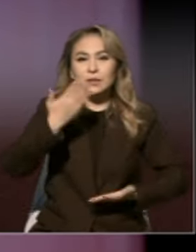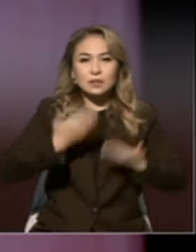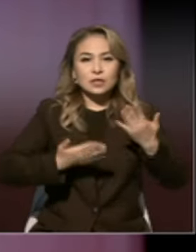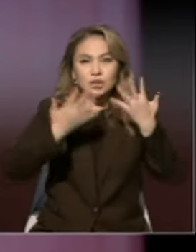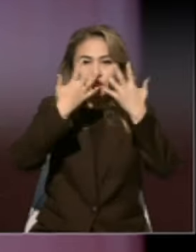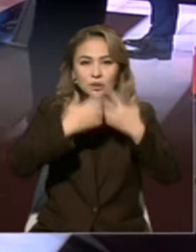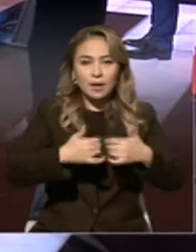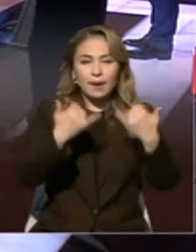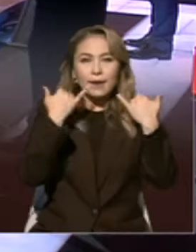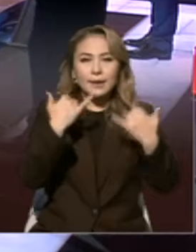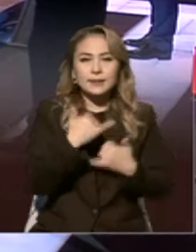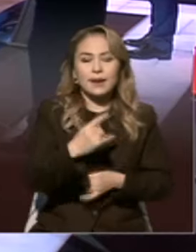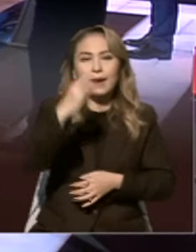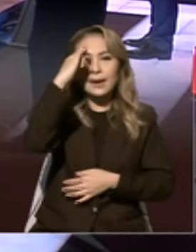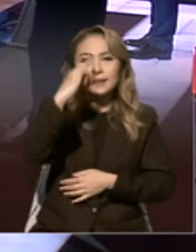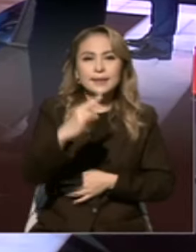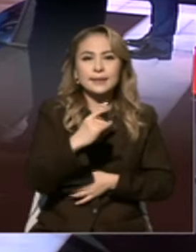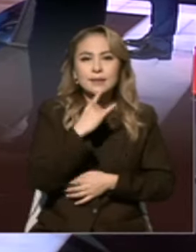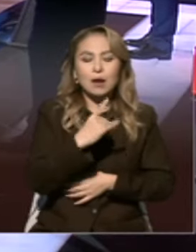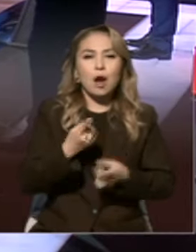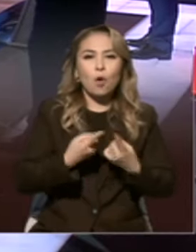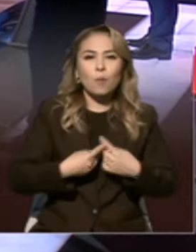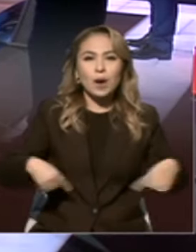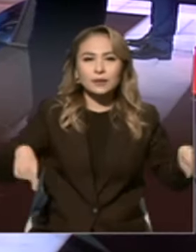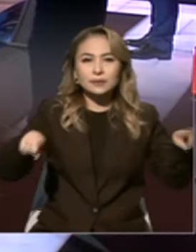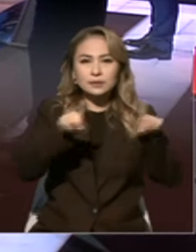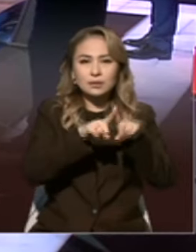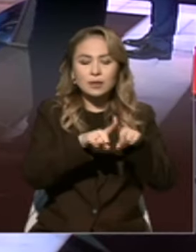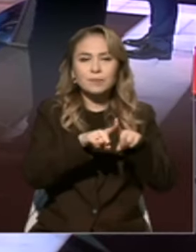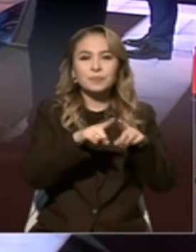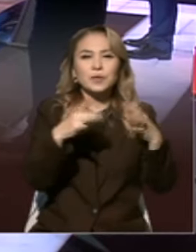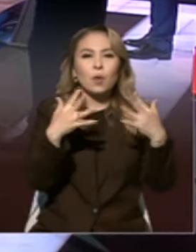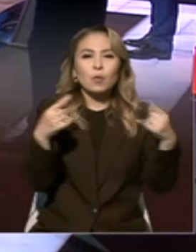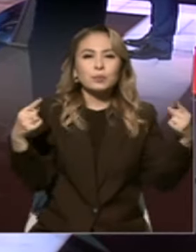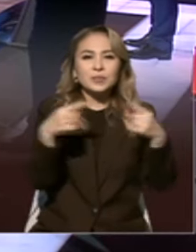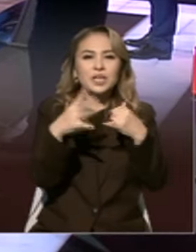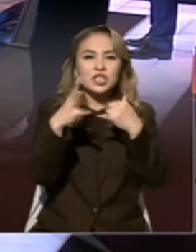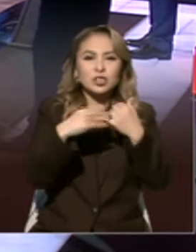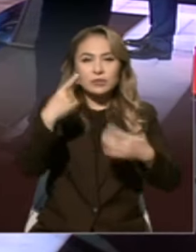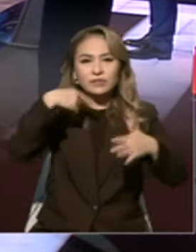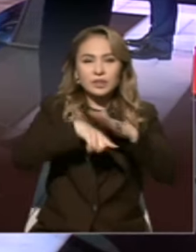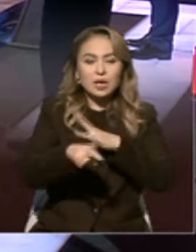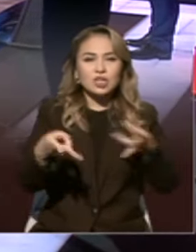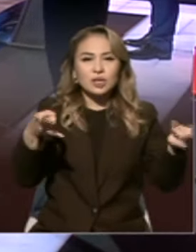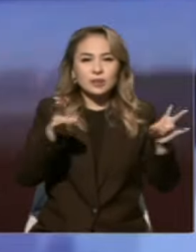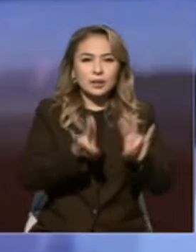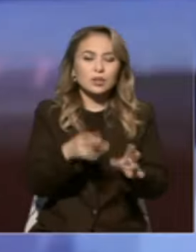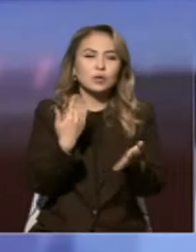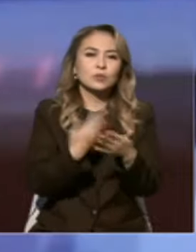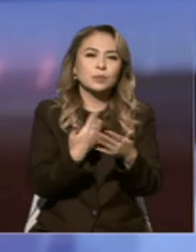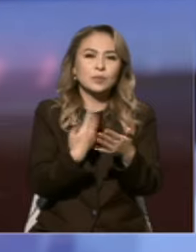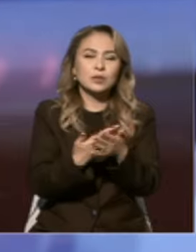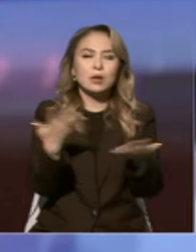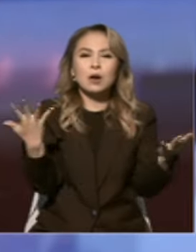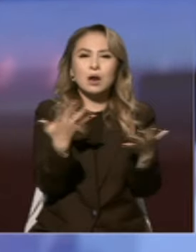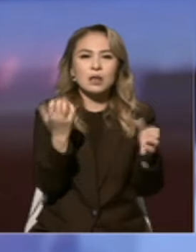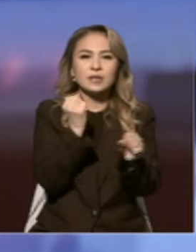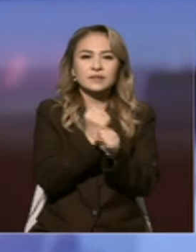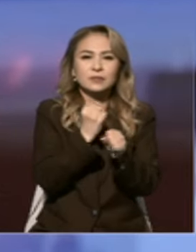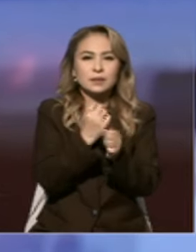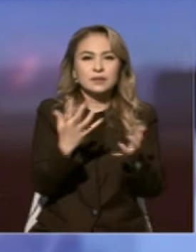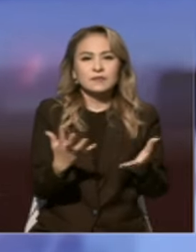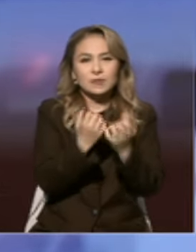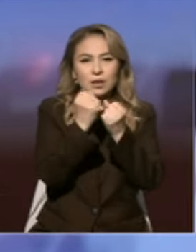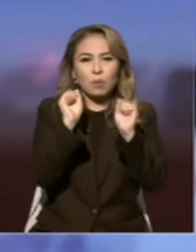ол қазіргі Қазақстан аумағында қай жерлер судың астында жатқандығы. Сол жерлерді біз қалай аман